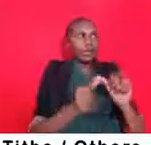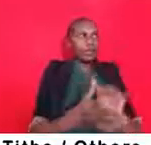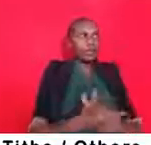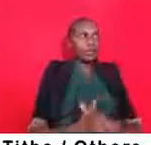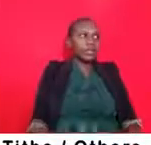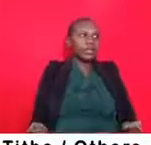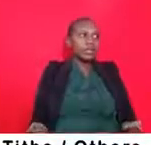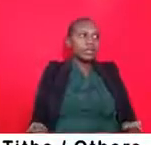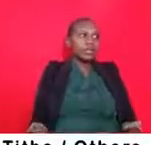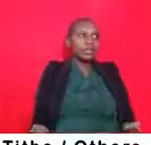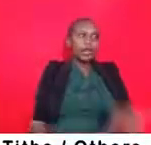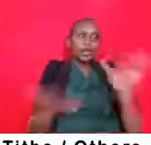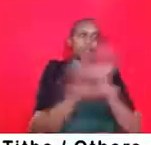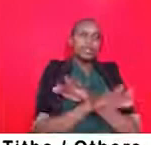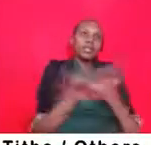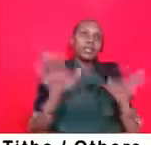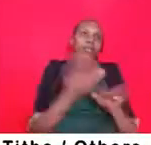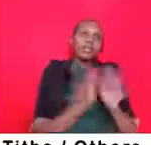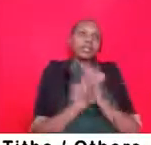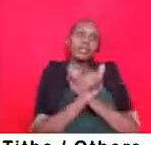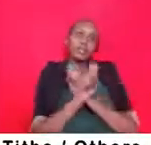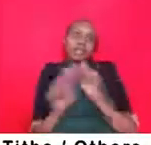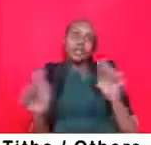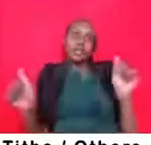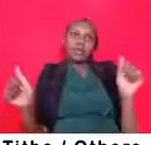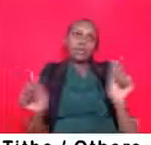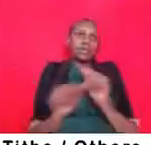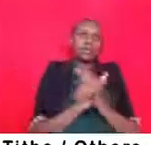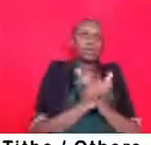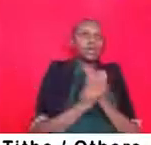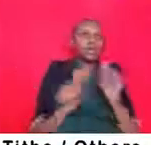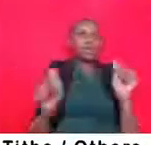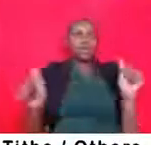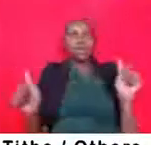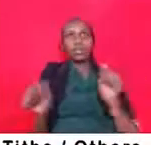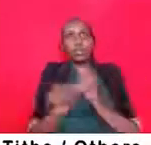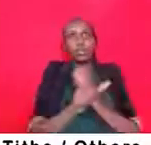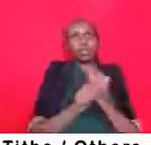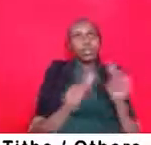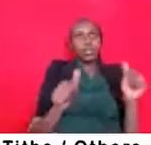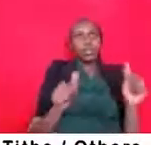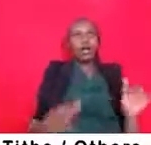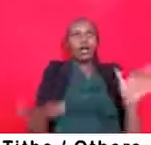around. Mambo sawa, mambo sawa sawa.